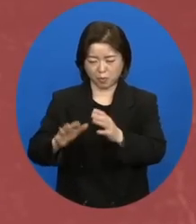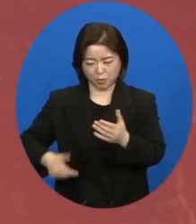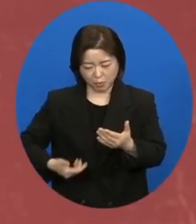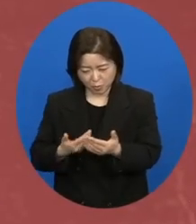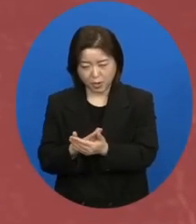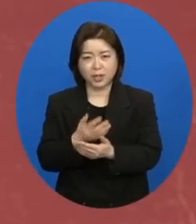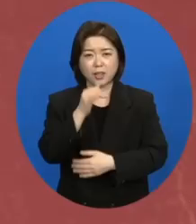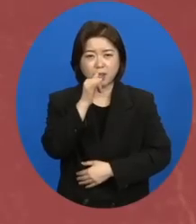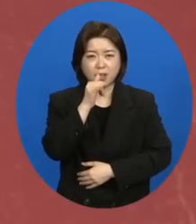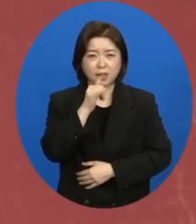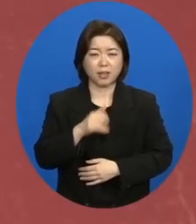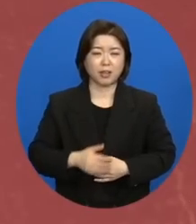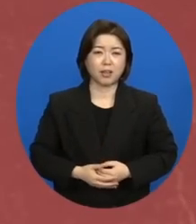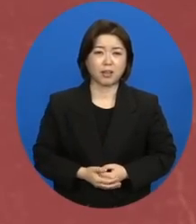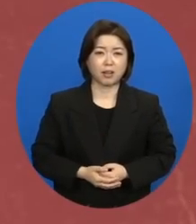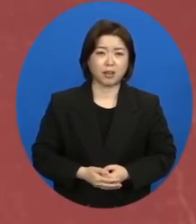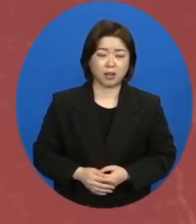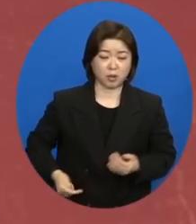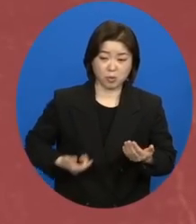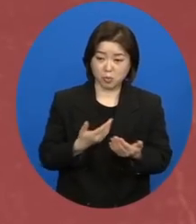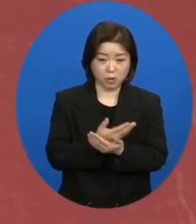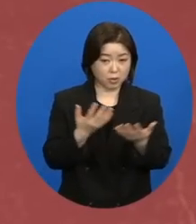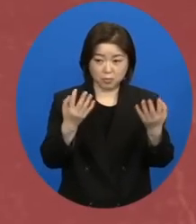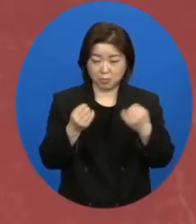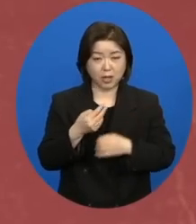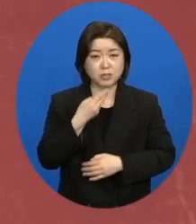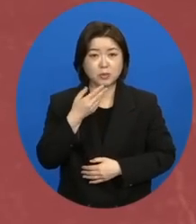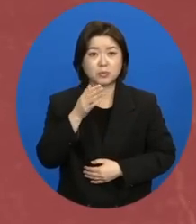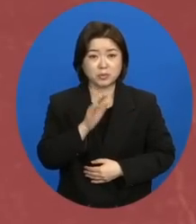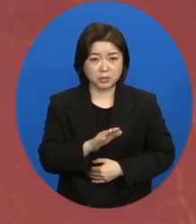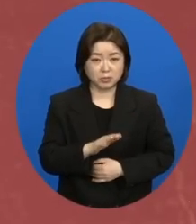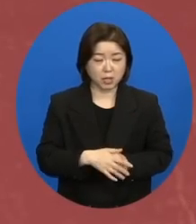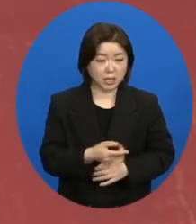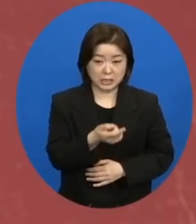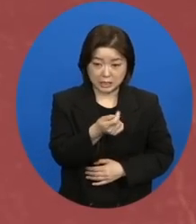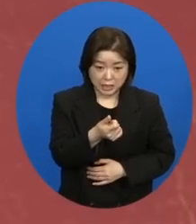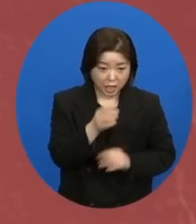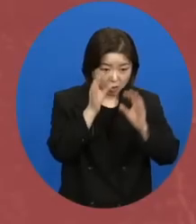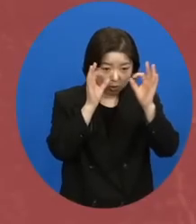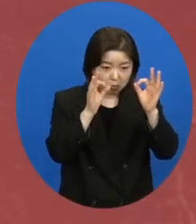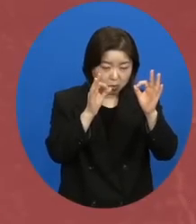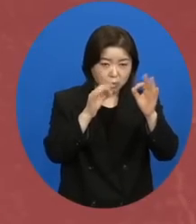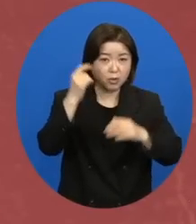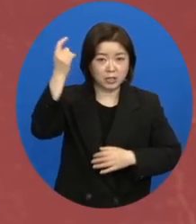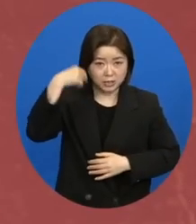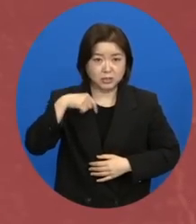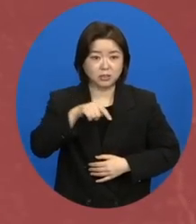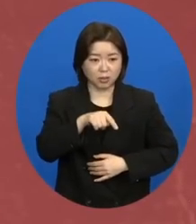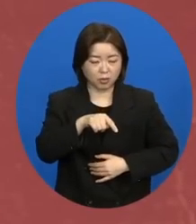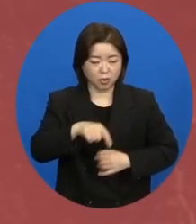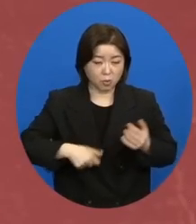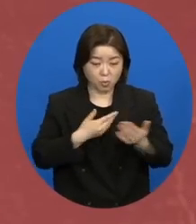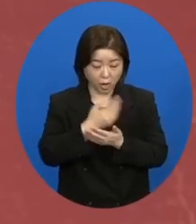회개하고 뭐 회개할 게 별거 없었는데도 작은 것 보고도 막 느꼈어요. 그때는